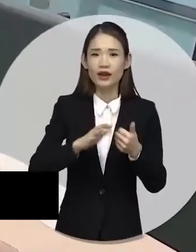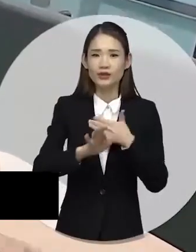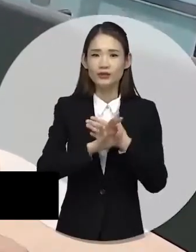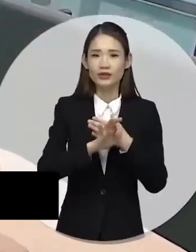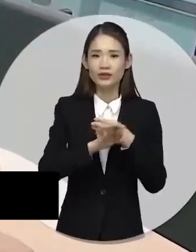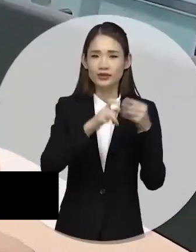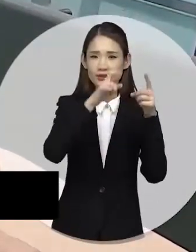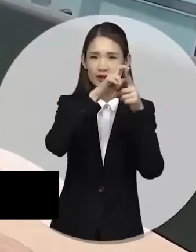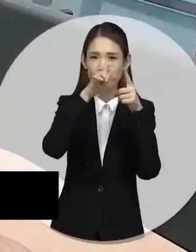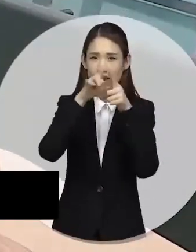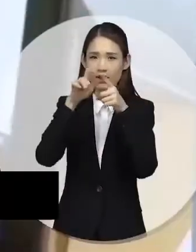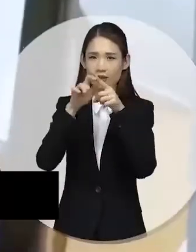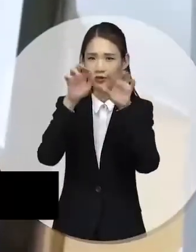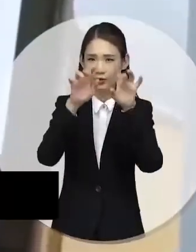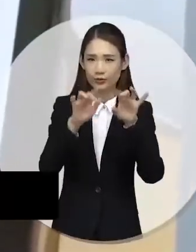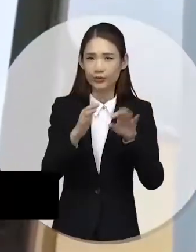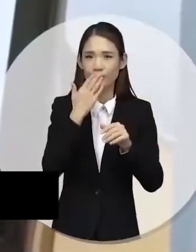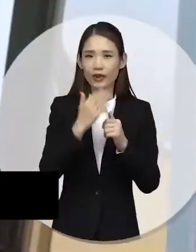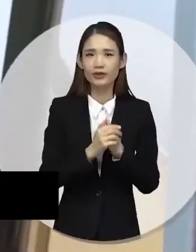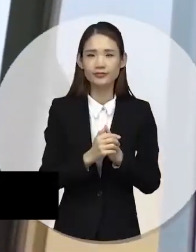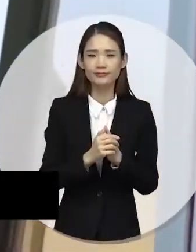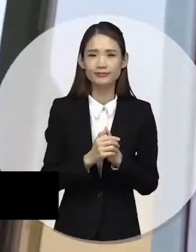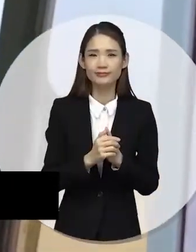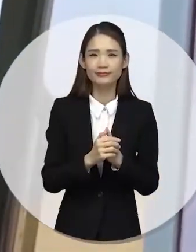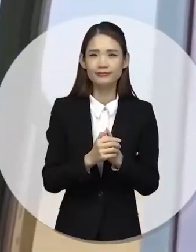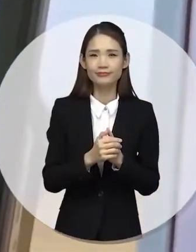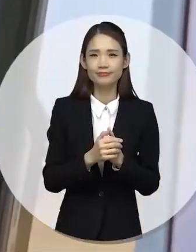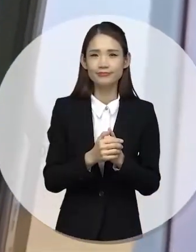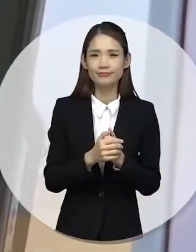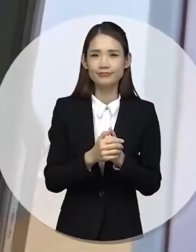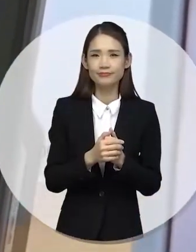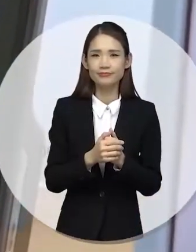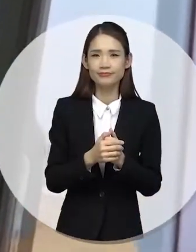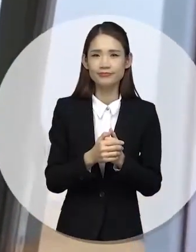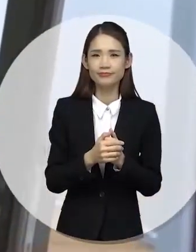알면은 그 키워드로 할 수도 있지.